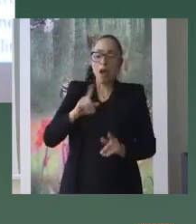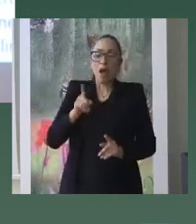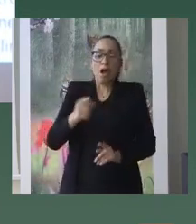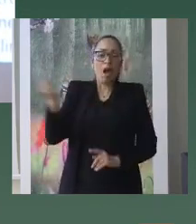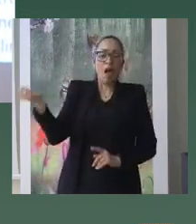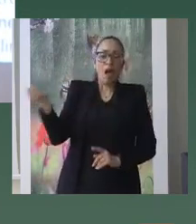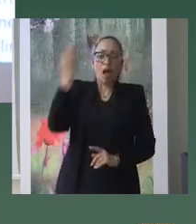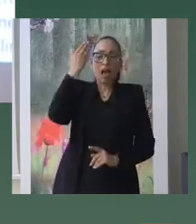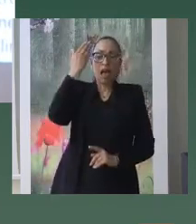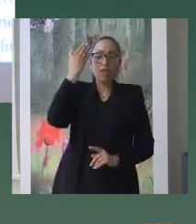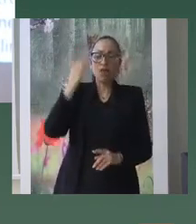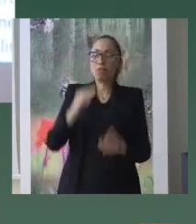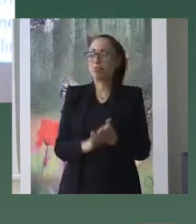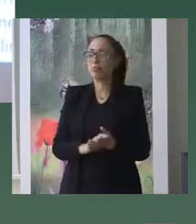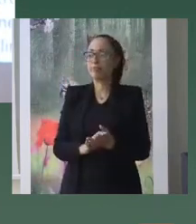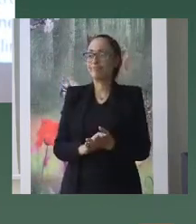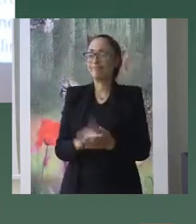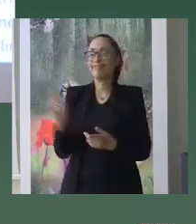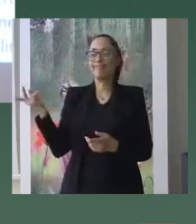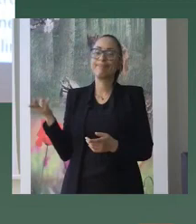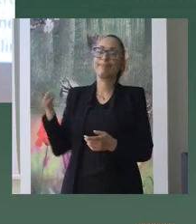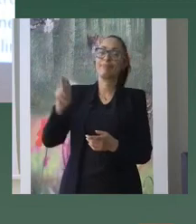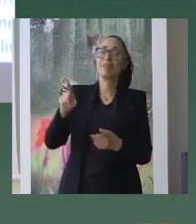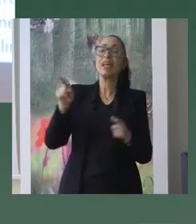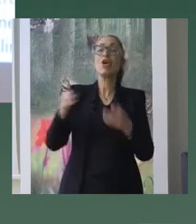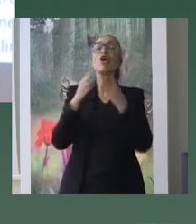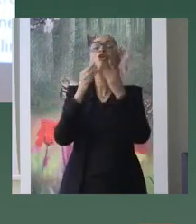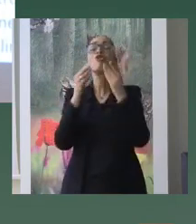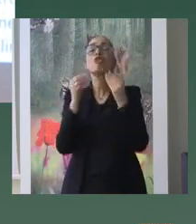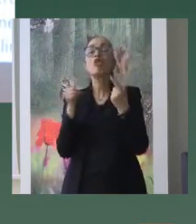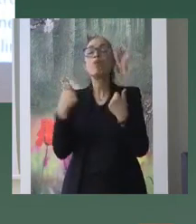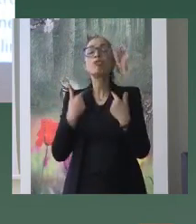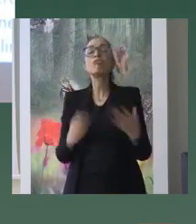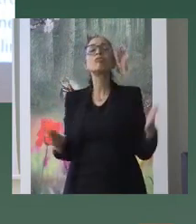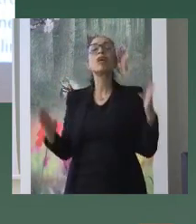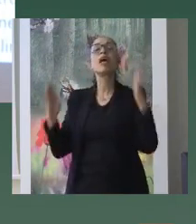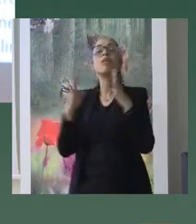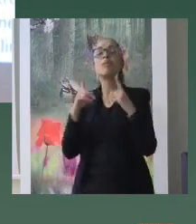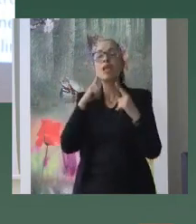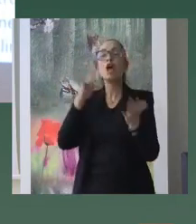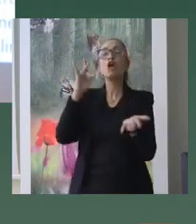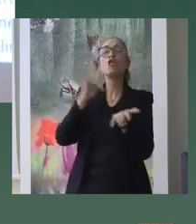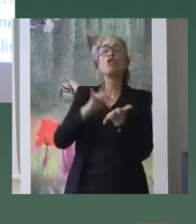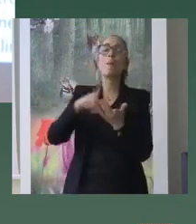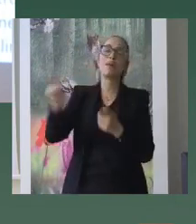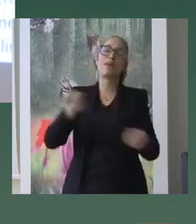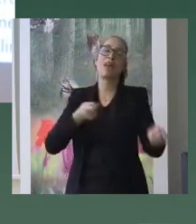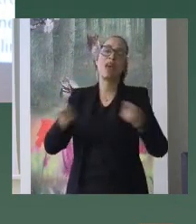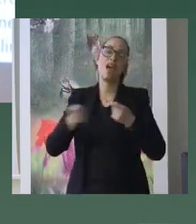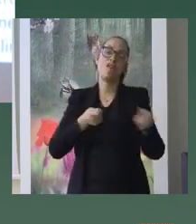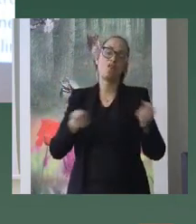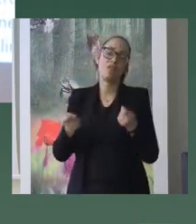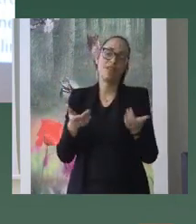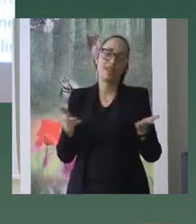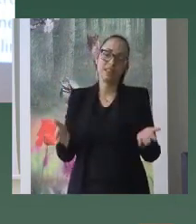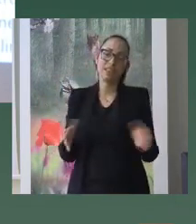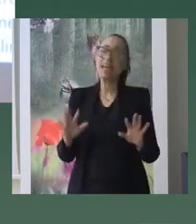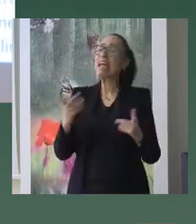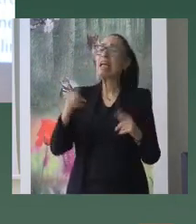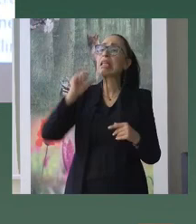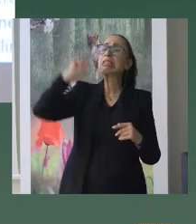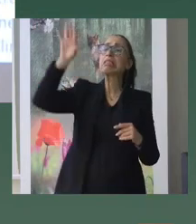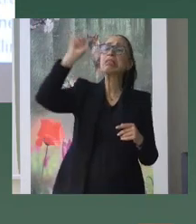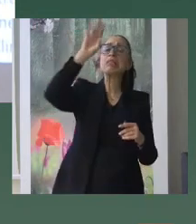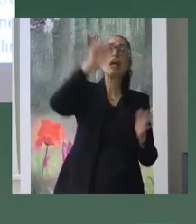ακριβό. Αλέξη, αυτό που λες είναι ο τρόπος με τον οποίο αντιμετωπίζεις την τοπική αυτοδιοίκηση. Γιατί οι